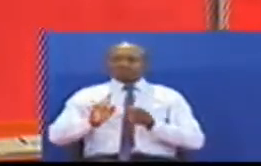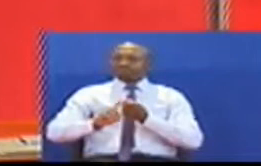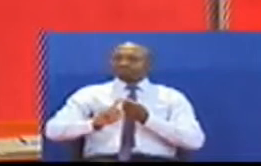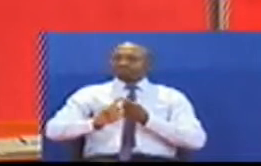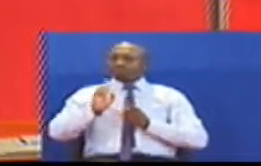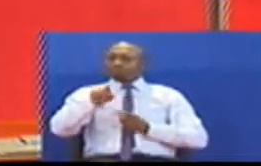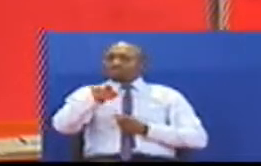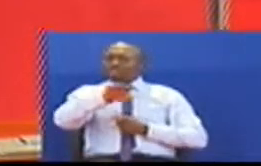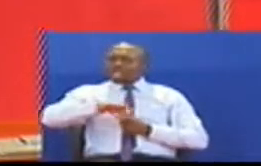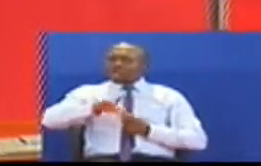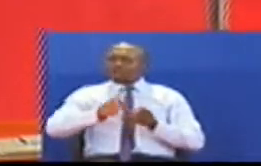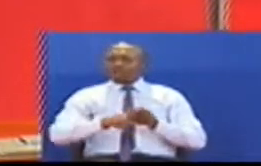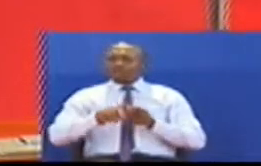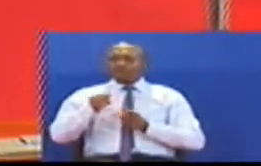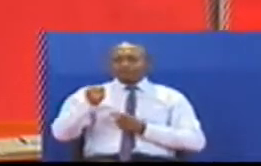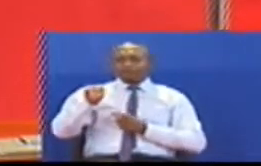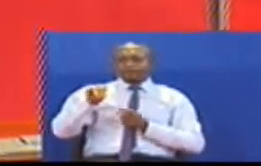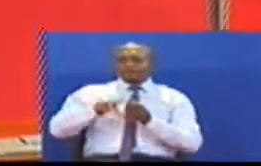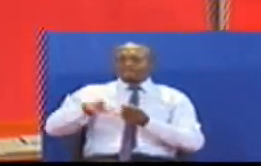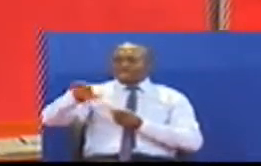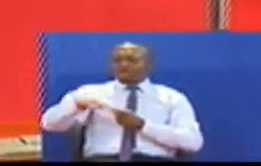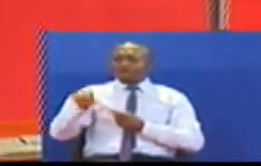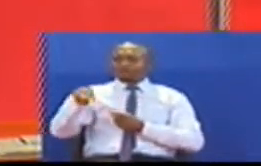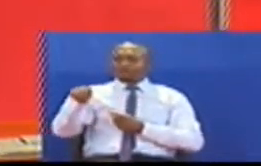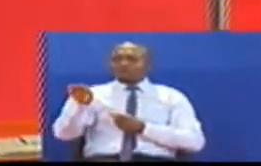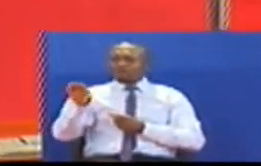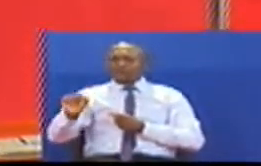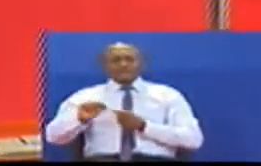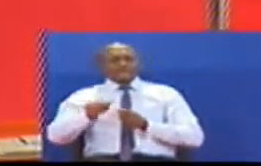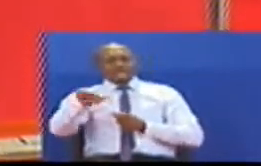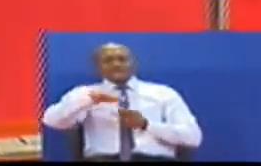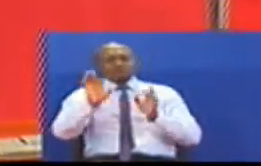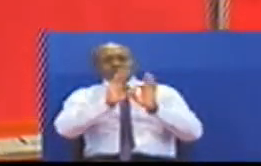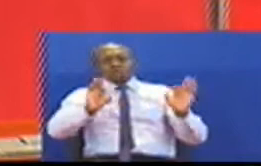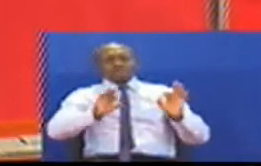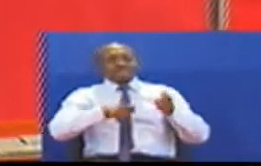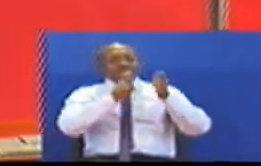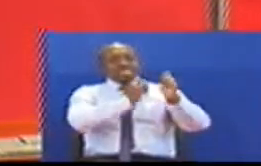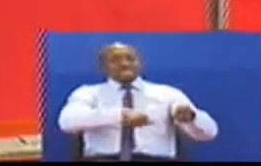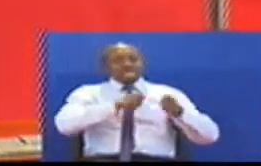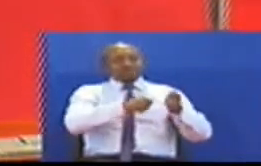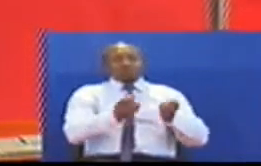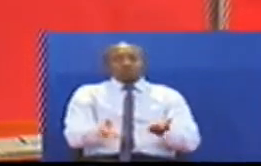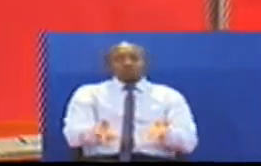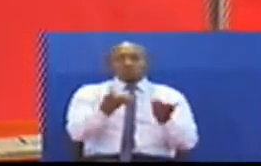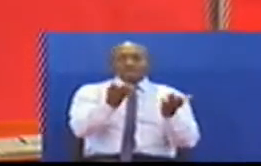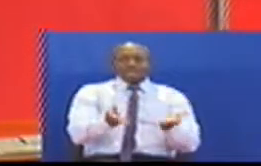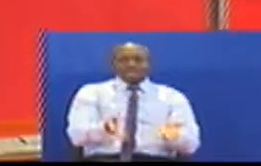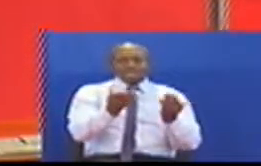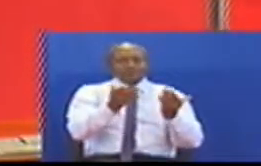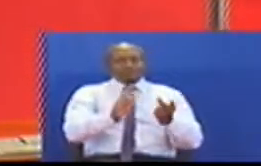pale, eneo la Bugwema ambalo ni eneo zuri sana kwa kilimo cha umwagiliaji. Pale tu ziko zaidi ya ekari